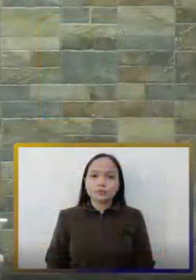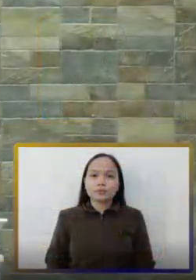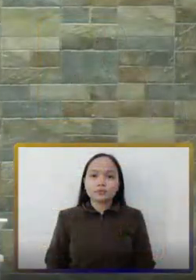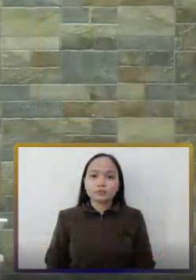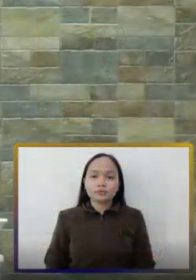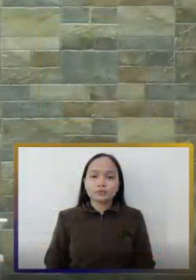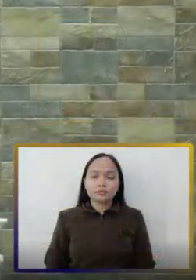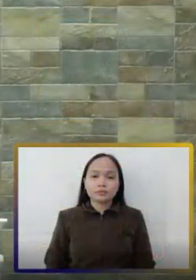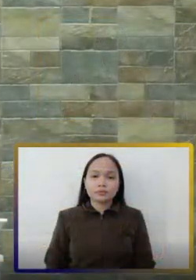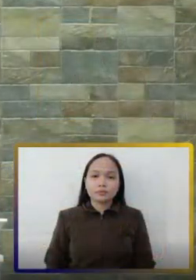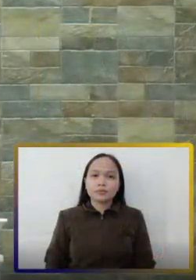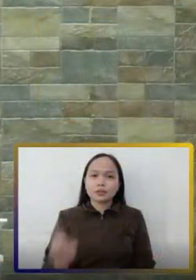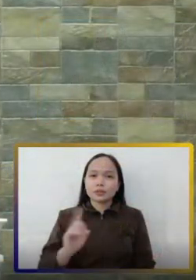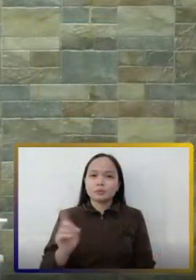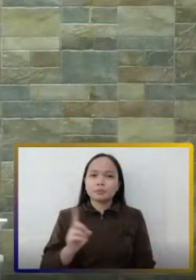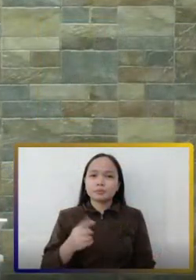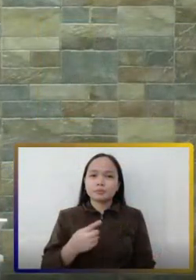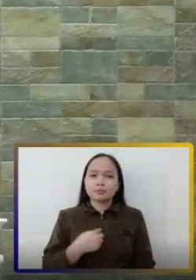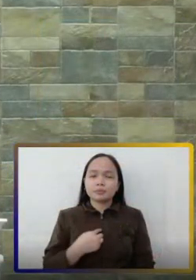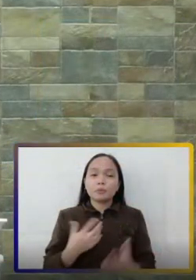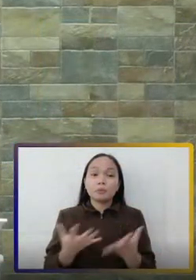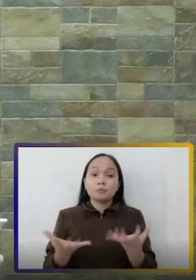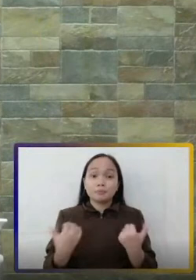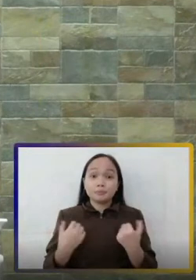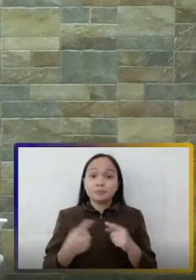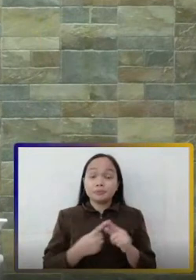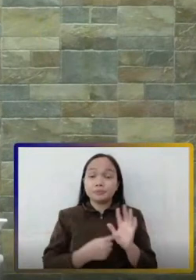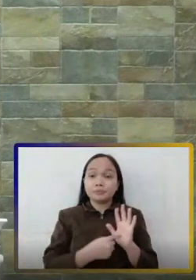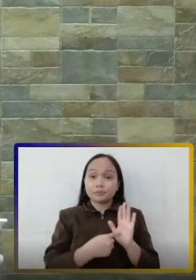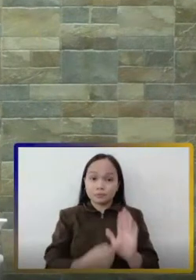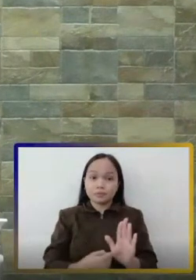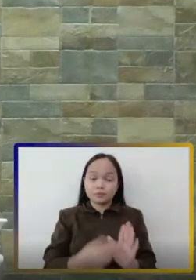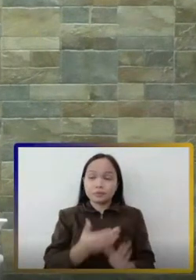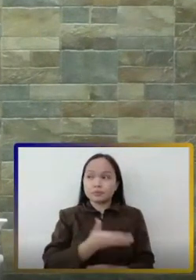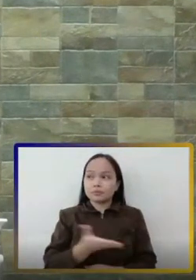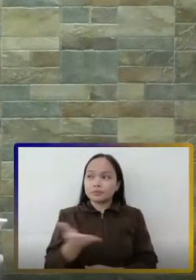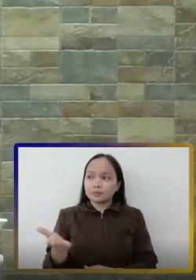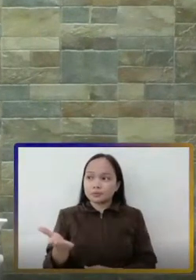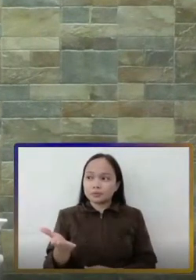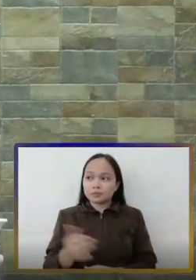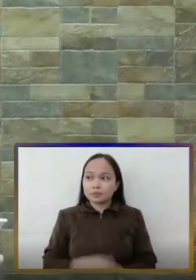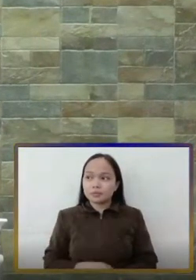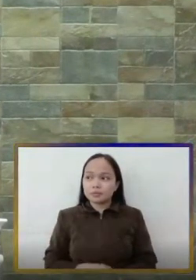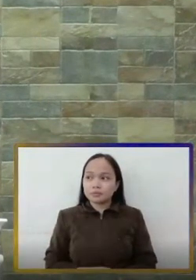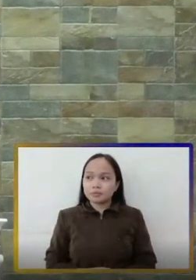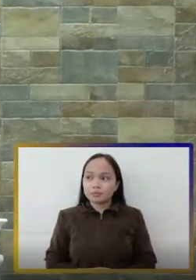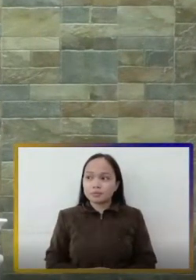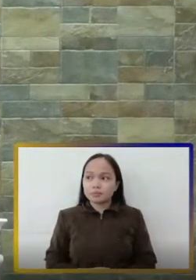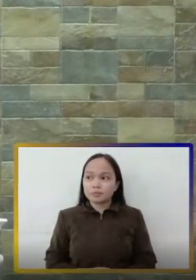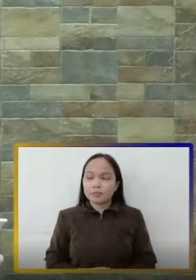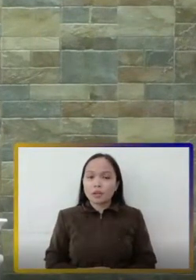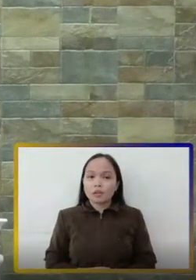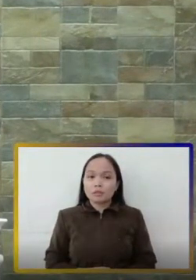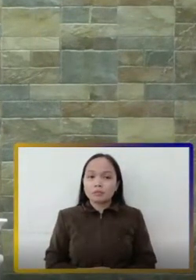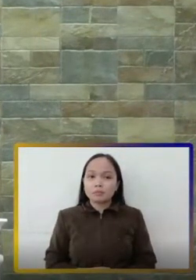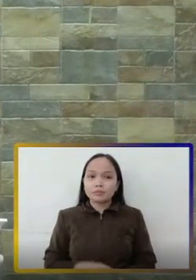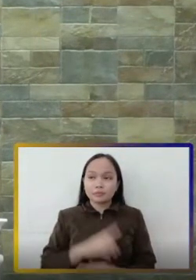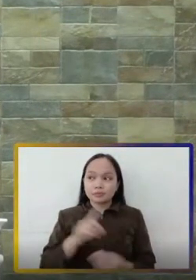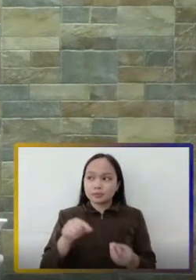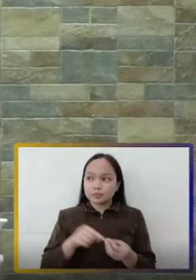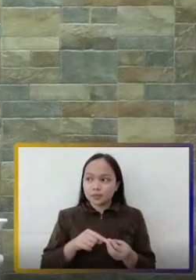At gusto ko lamang po, may pakita po sa inyo, mga kapatid, ang power